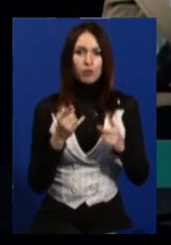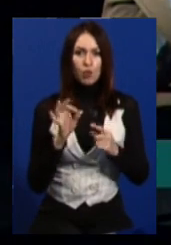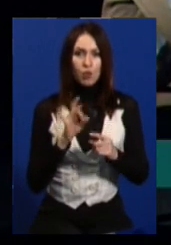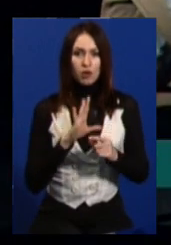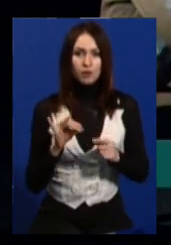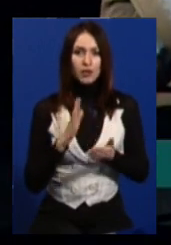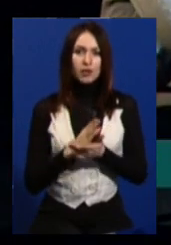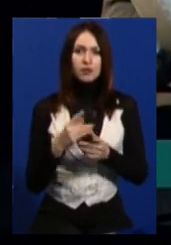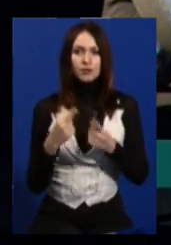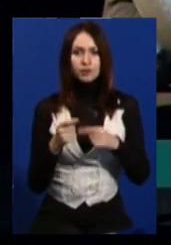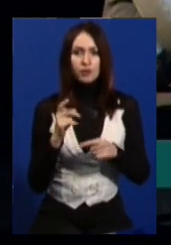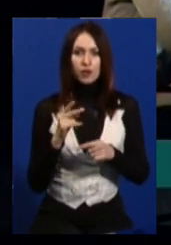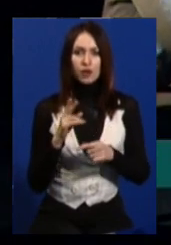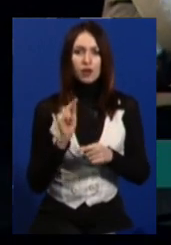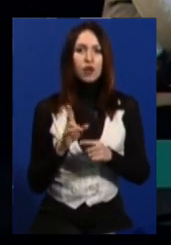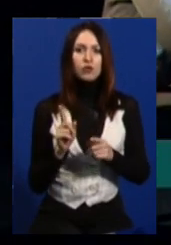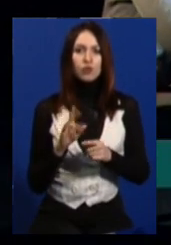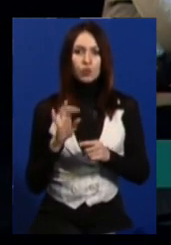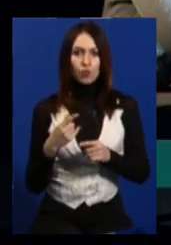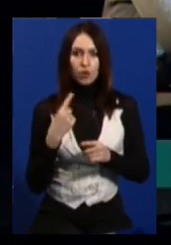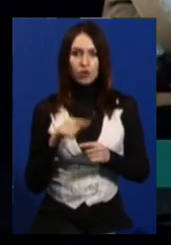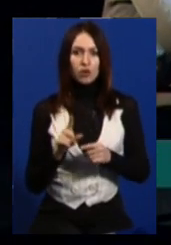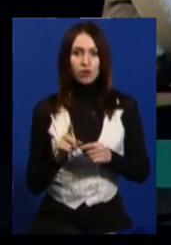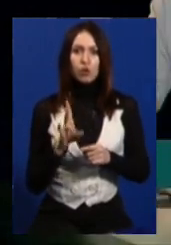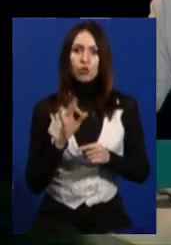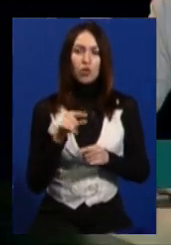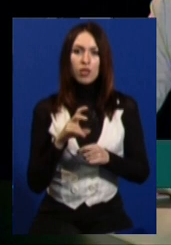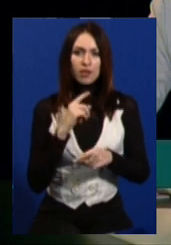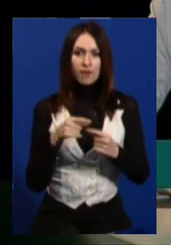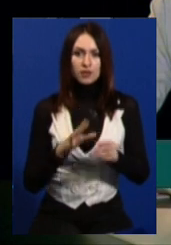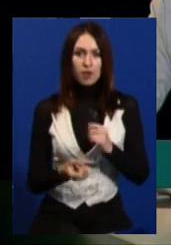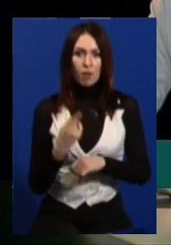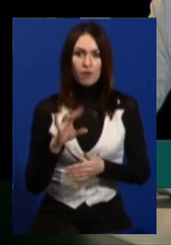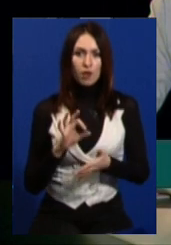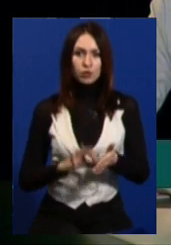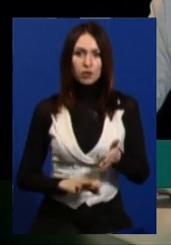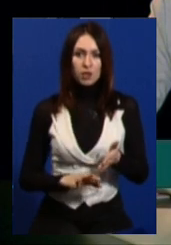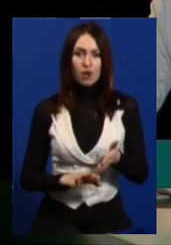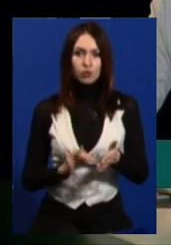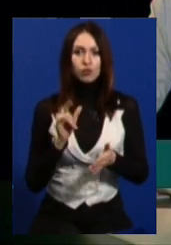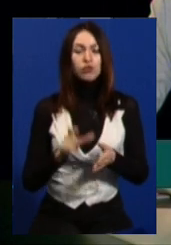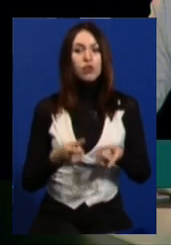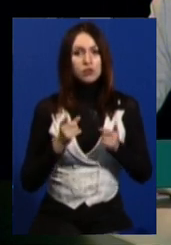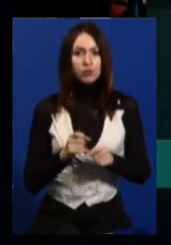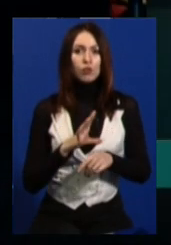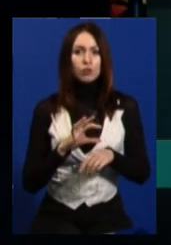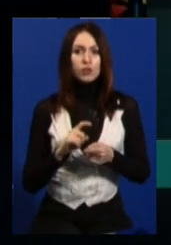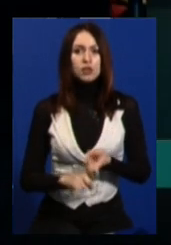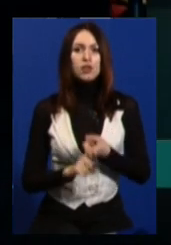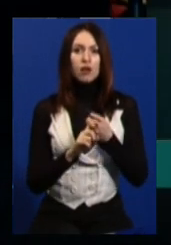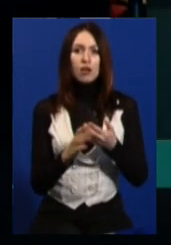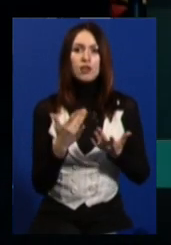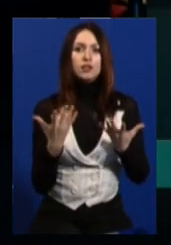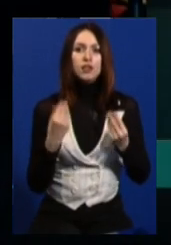Есть специфические признаки кори непосредственно, но они не всегда появляются сразу. И человек действительно может быть заразен несколько дней